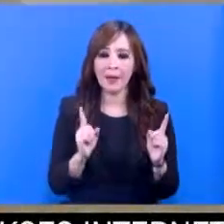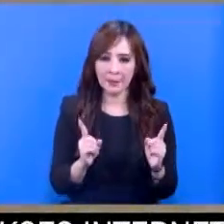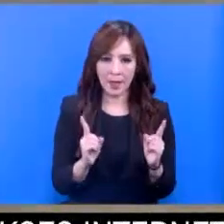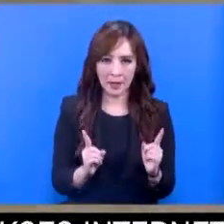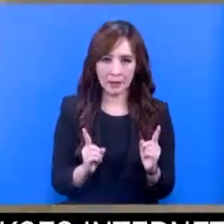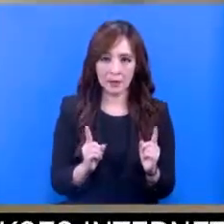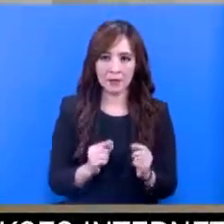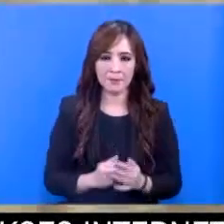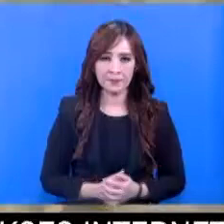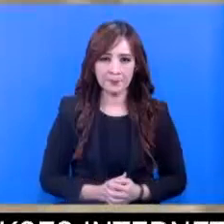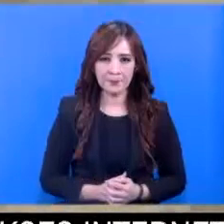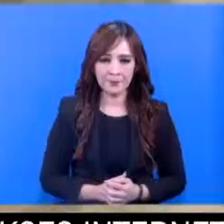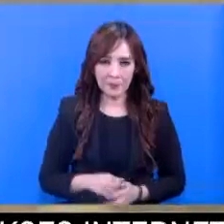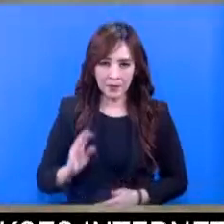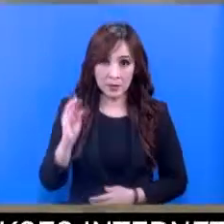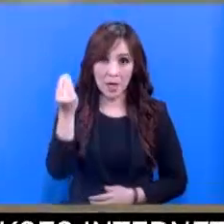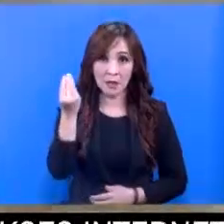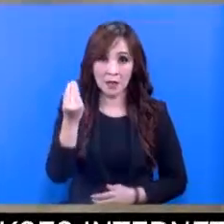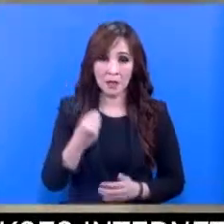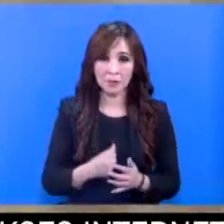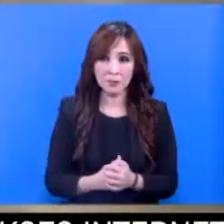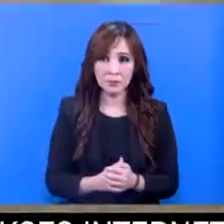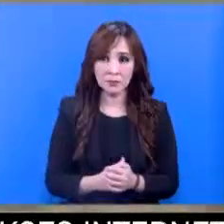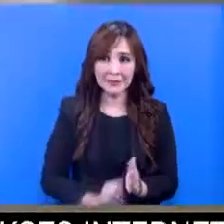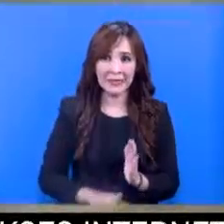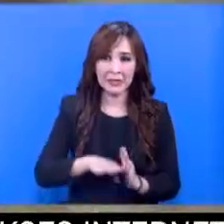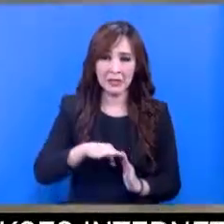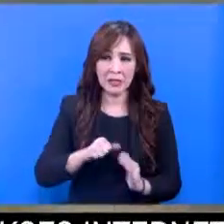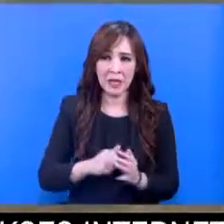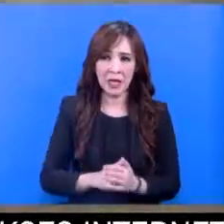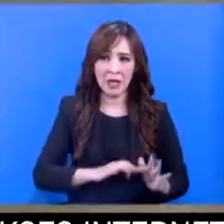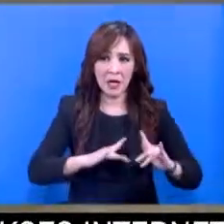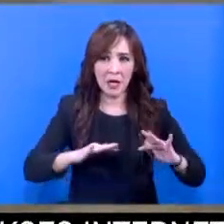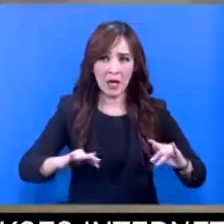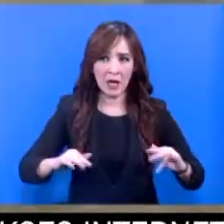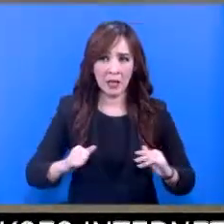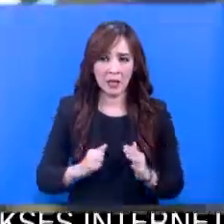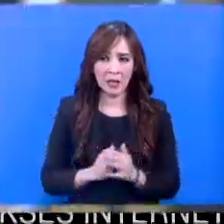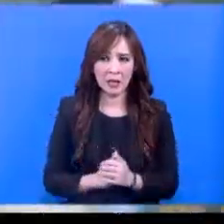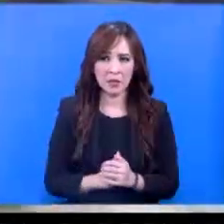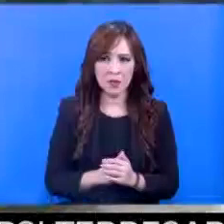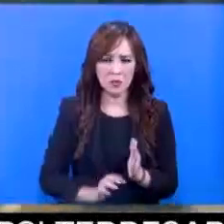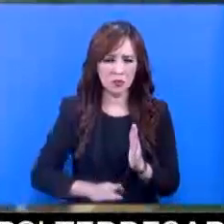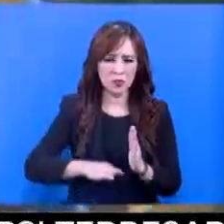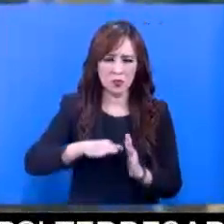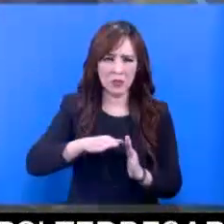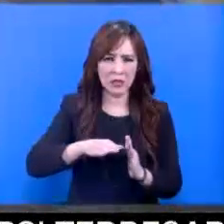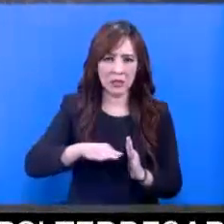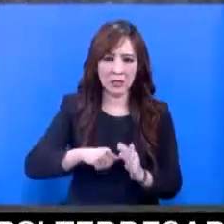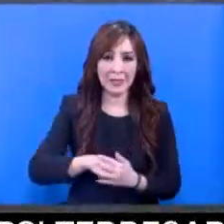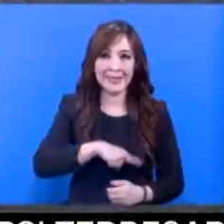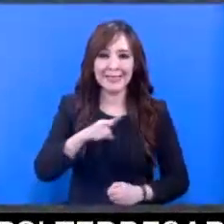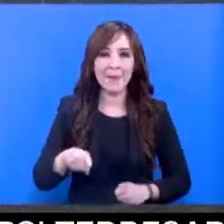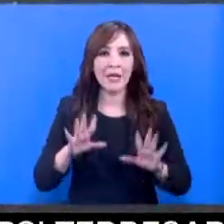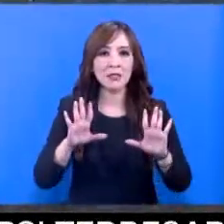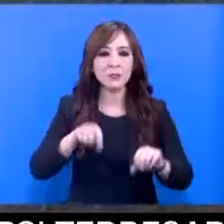sore. Di Jakarta, volume air 216.000 liter air per detik akan berlangsung hingga 10 jam ke depan. Hingga